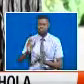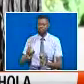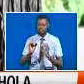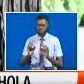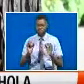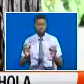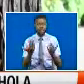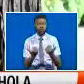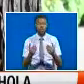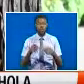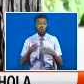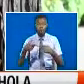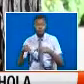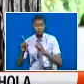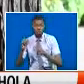watoto wasiende shule,